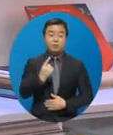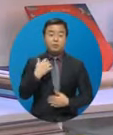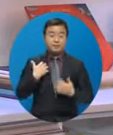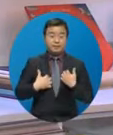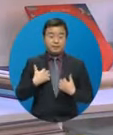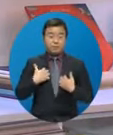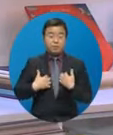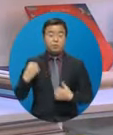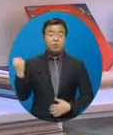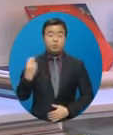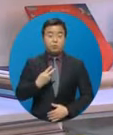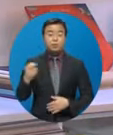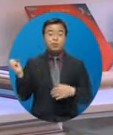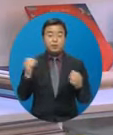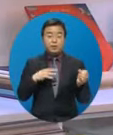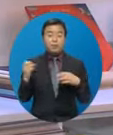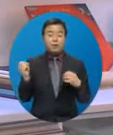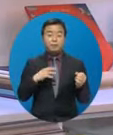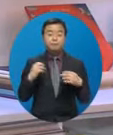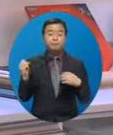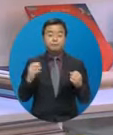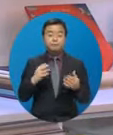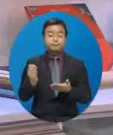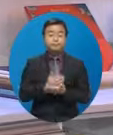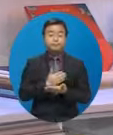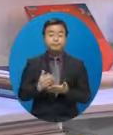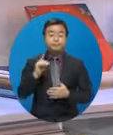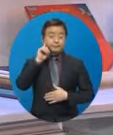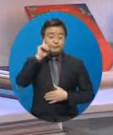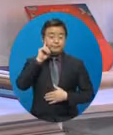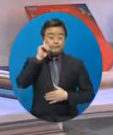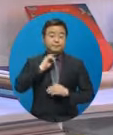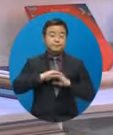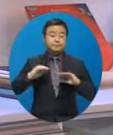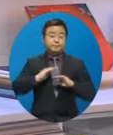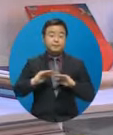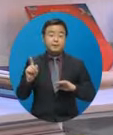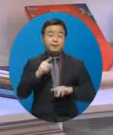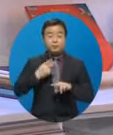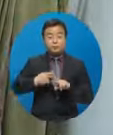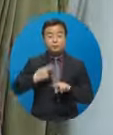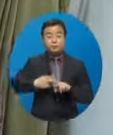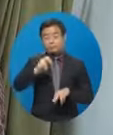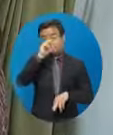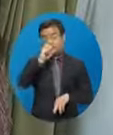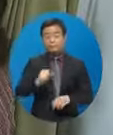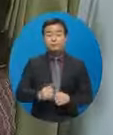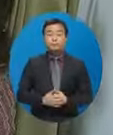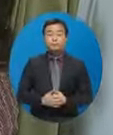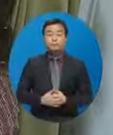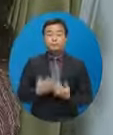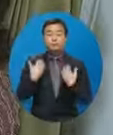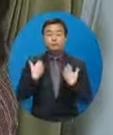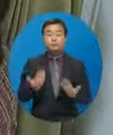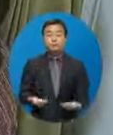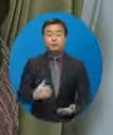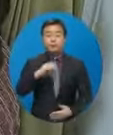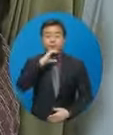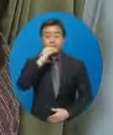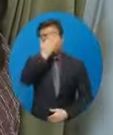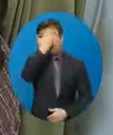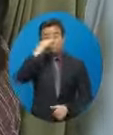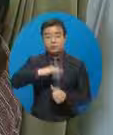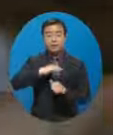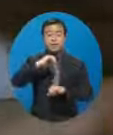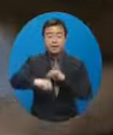애들이랑 대화도 하고 그냥 스트레스도 풀리고 뭐도 해먹고 해서 좋아요. 휴 카페는 청소년이